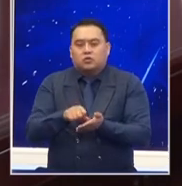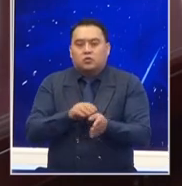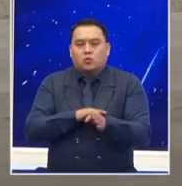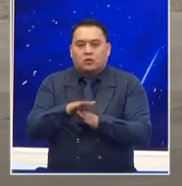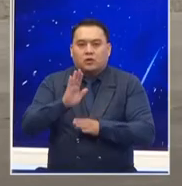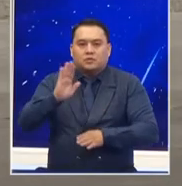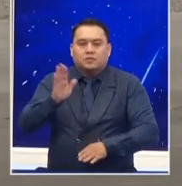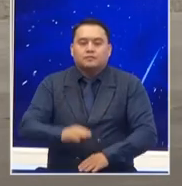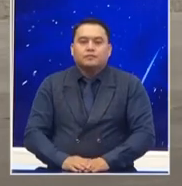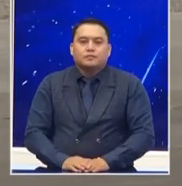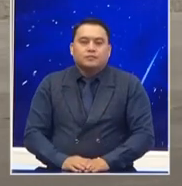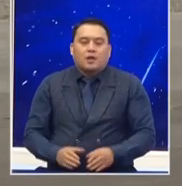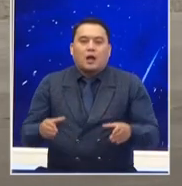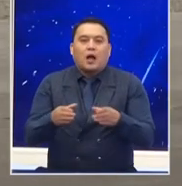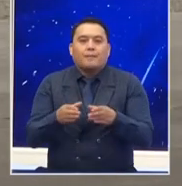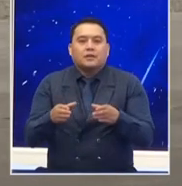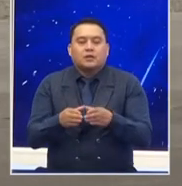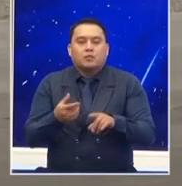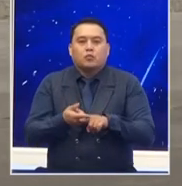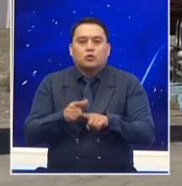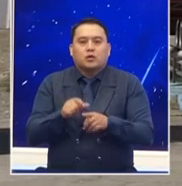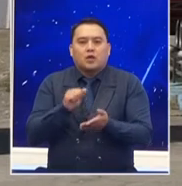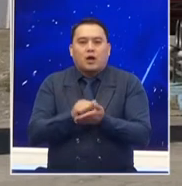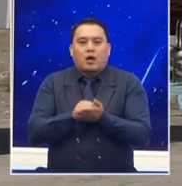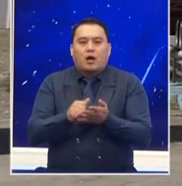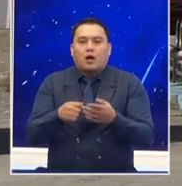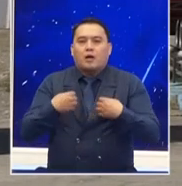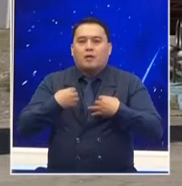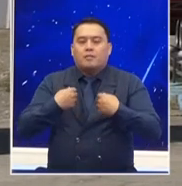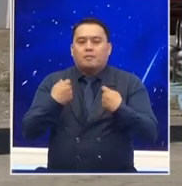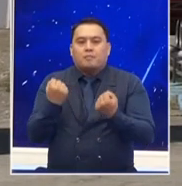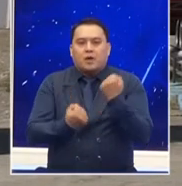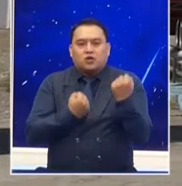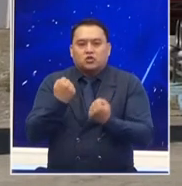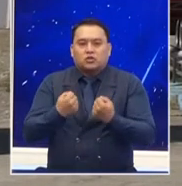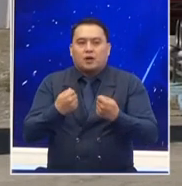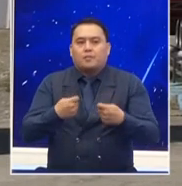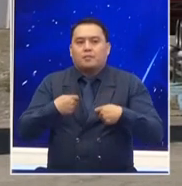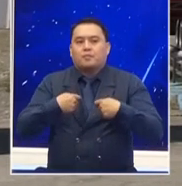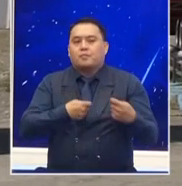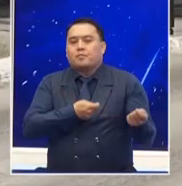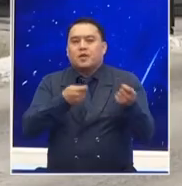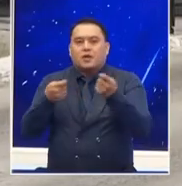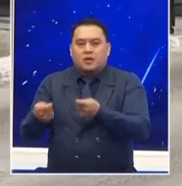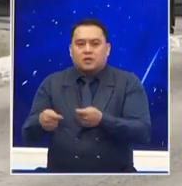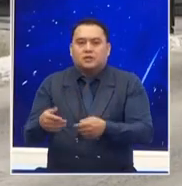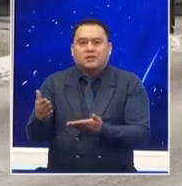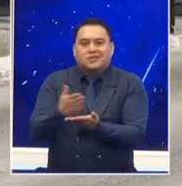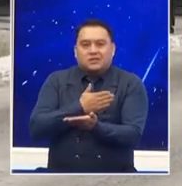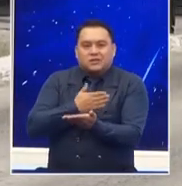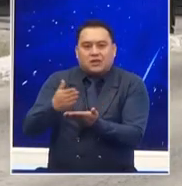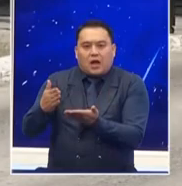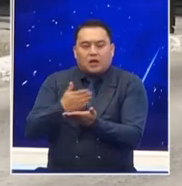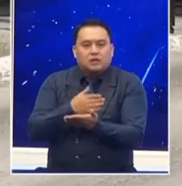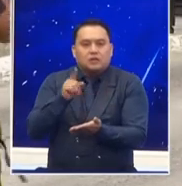асырамыз. Комитетте мұндай құжаттардың болуы автомобиль өткізу пункттерінде тауарға ілеспе құжаттарды сканерлеу